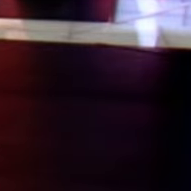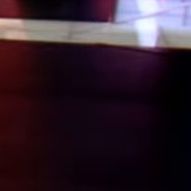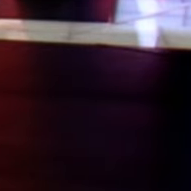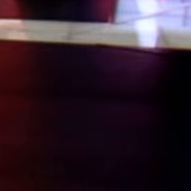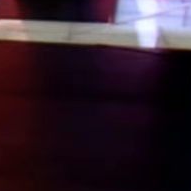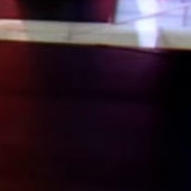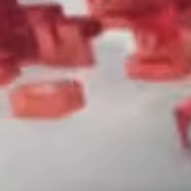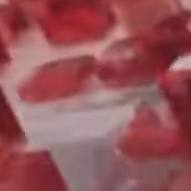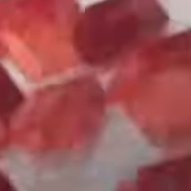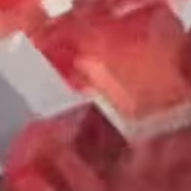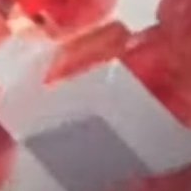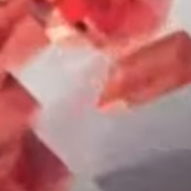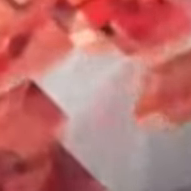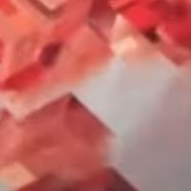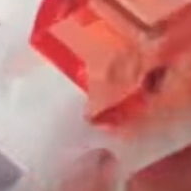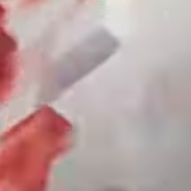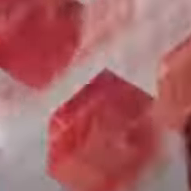Ассаламу алейкум.